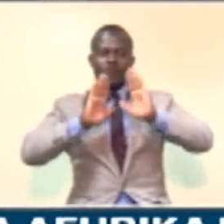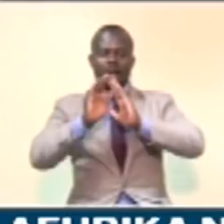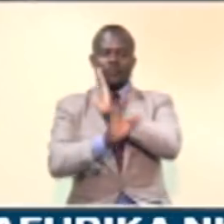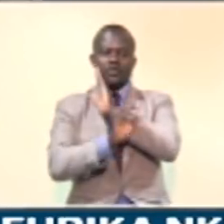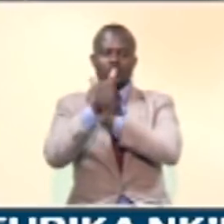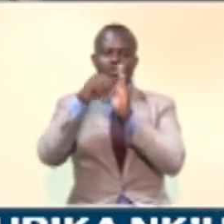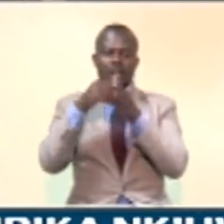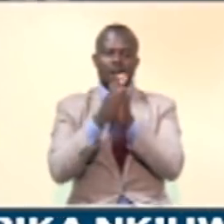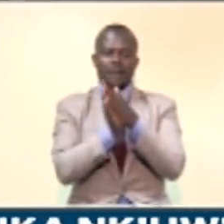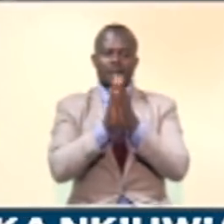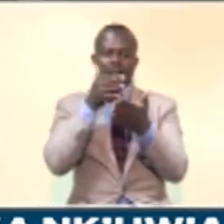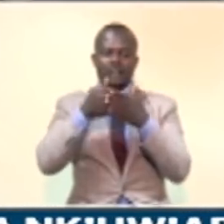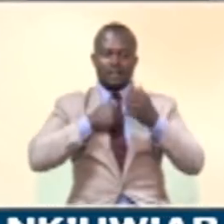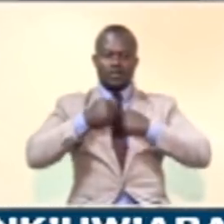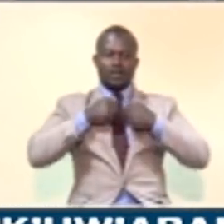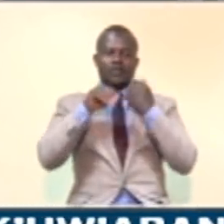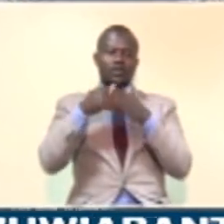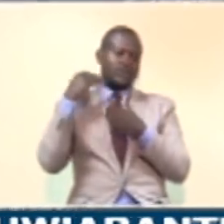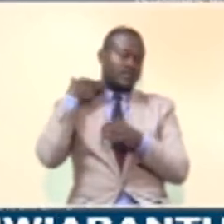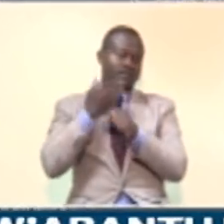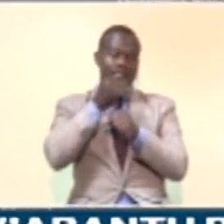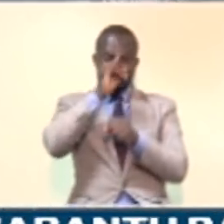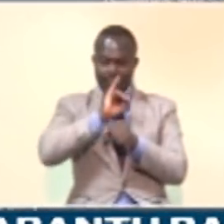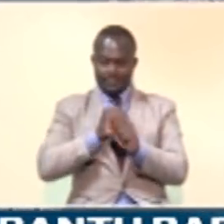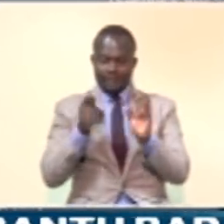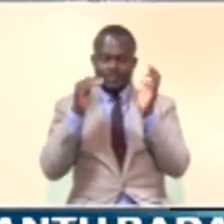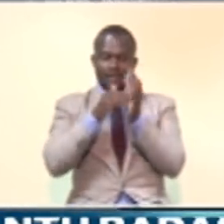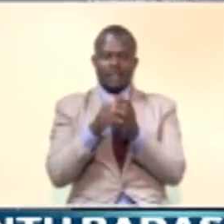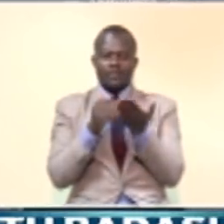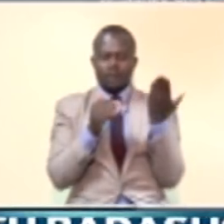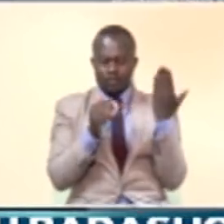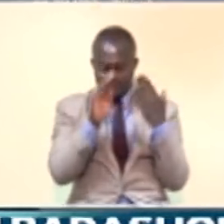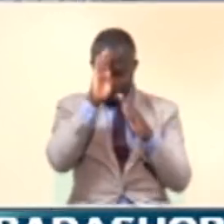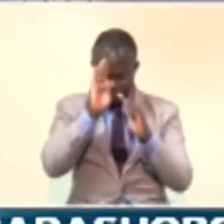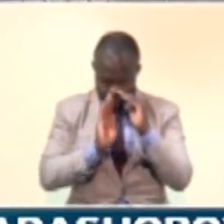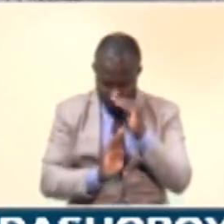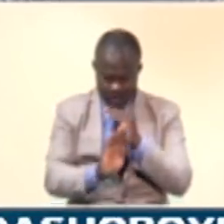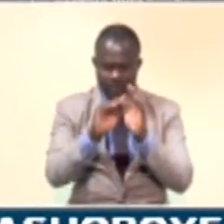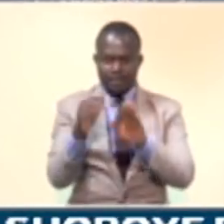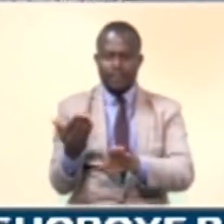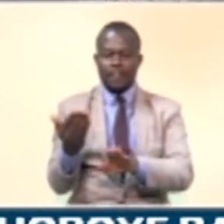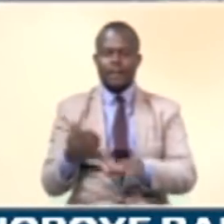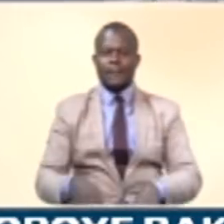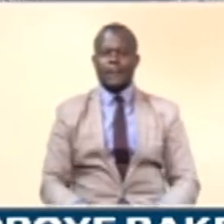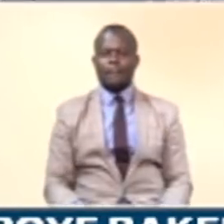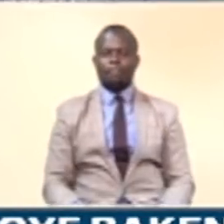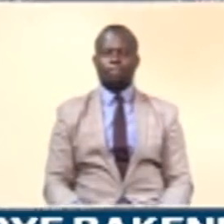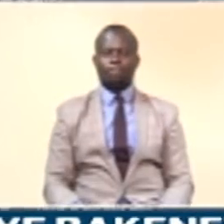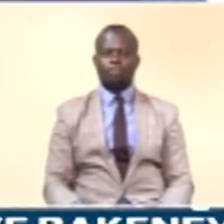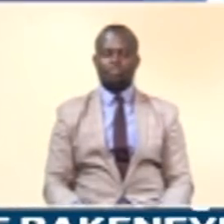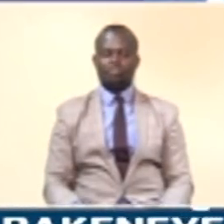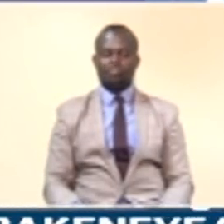cye mu mateka yagejeje u Rwanda kuri Jenoside yakorewe Abatutsi ndetse akunamira abo yavukije ubuzima. Divin Wayo, Televiziyo